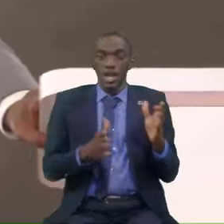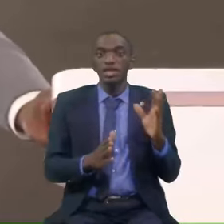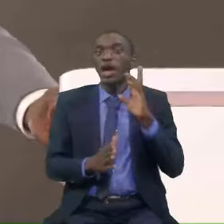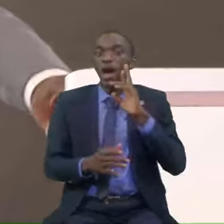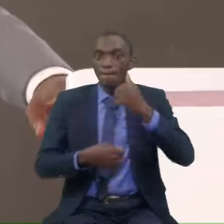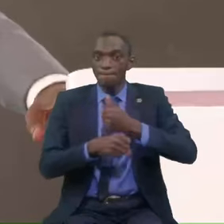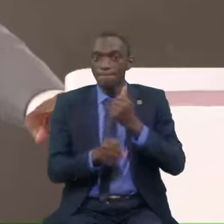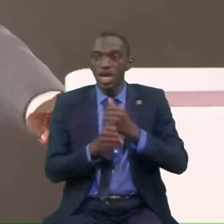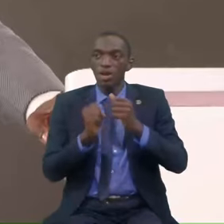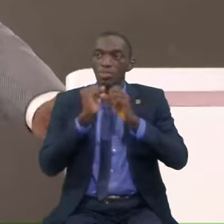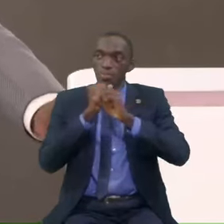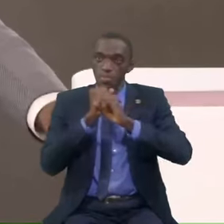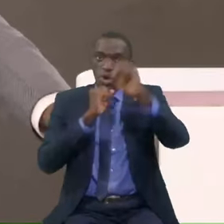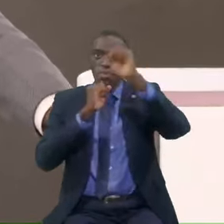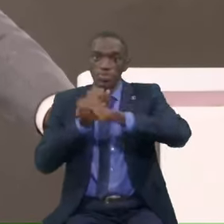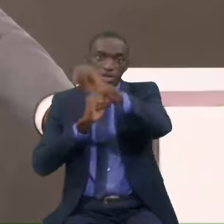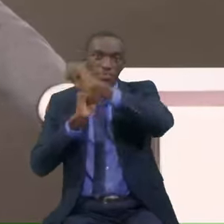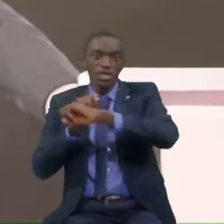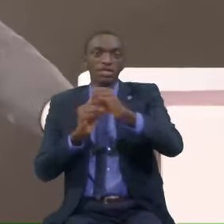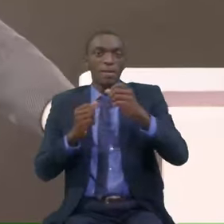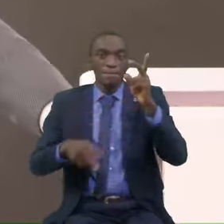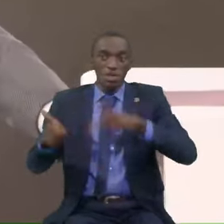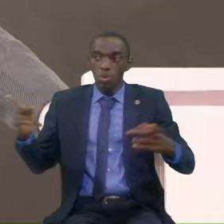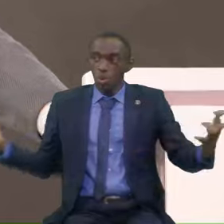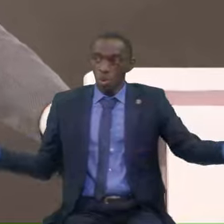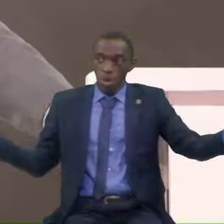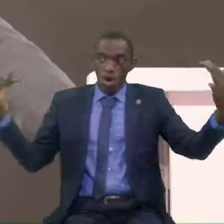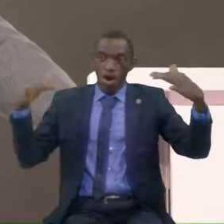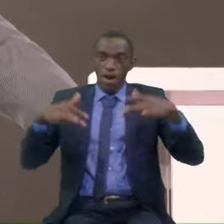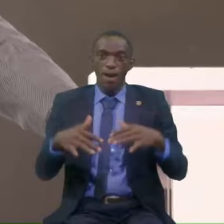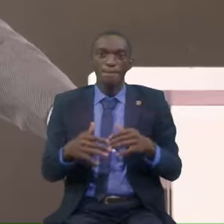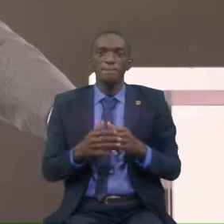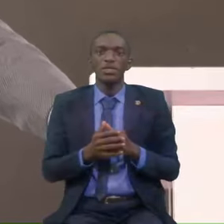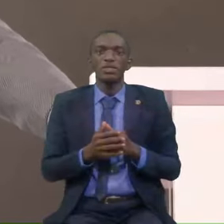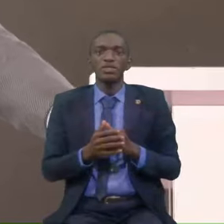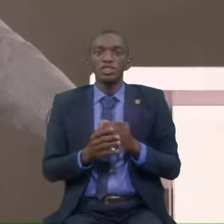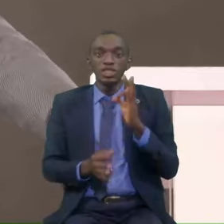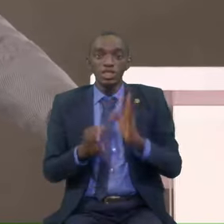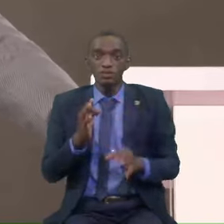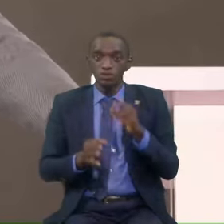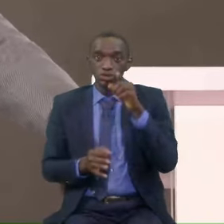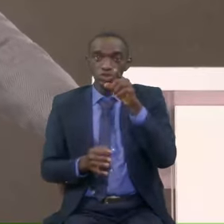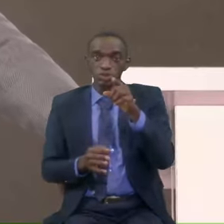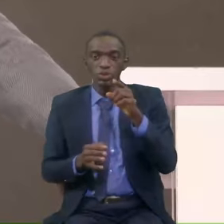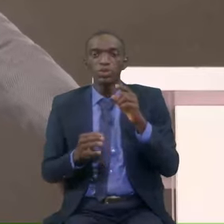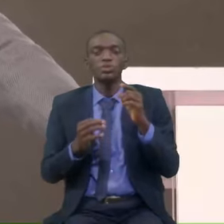la publicité, que tous les gens se rassemblent. Si tu renies